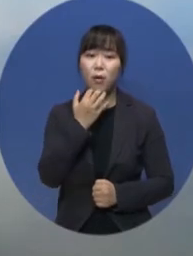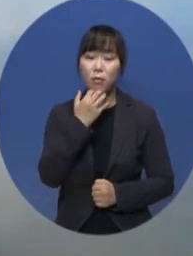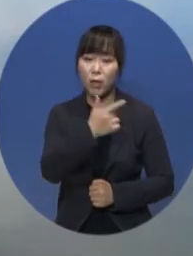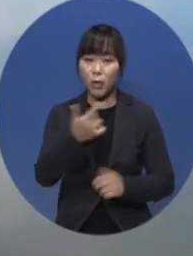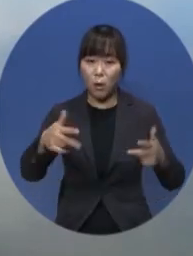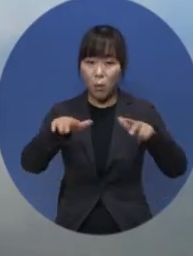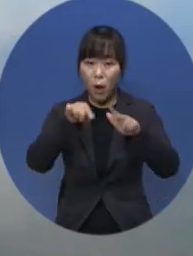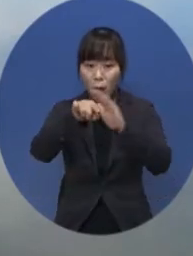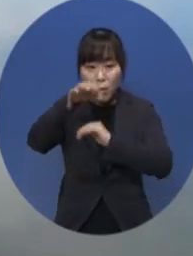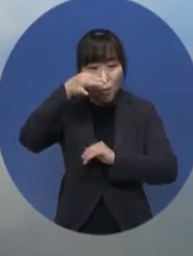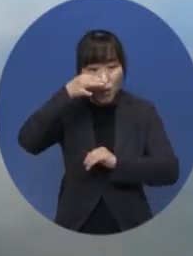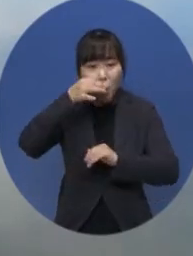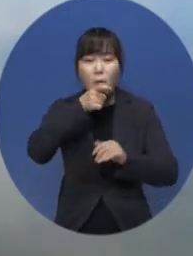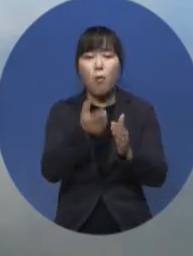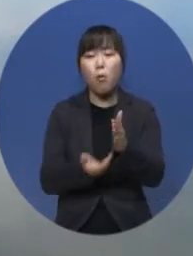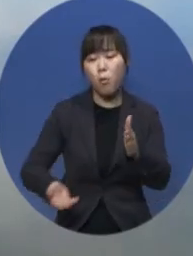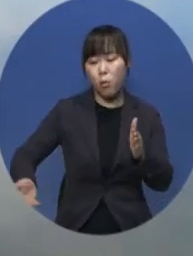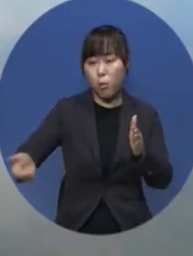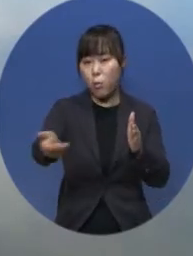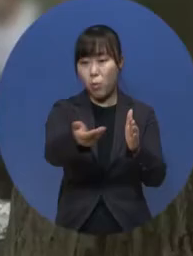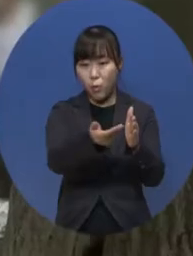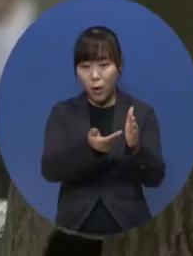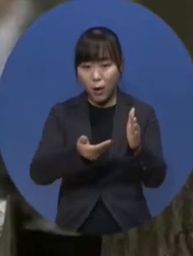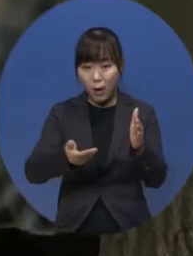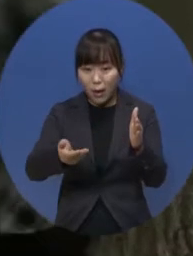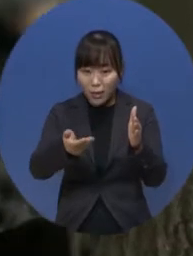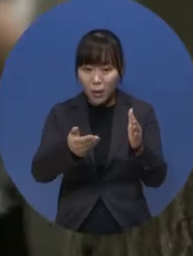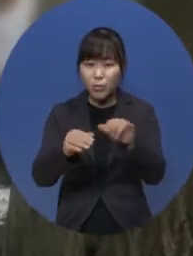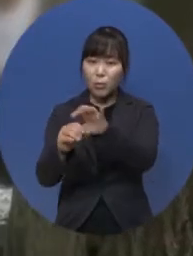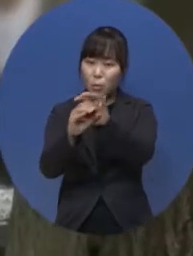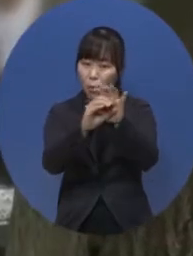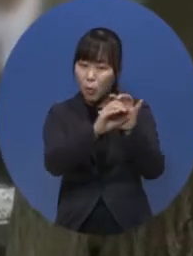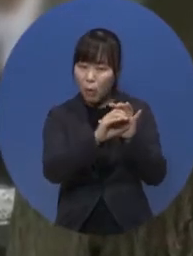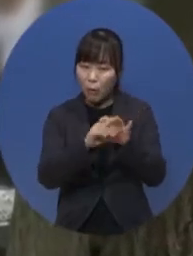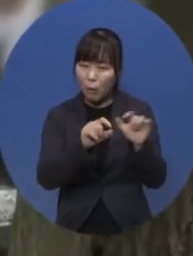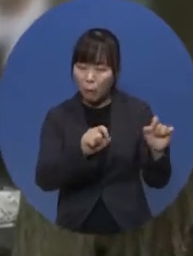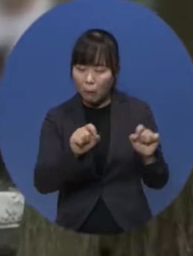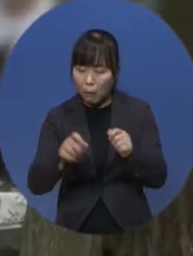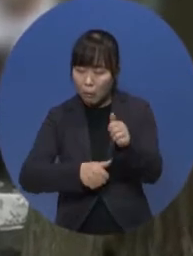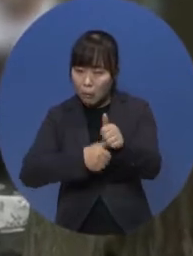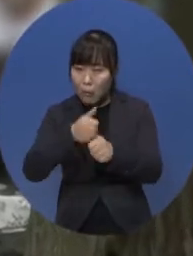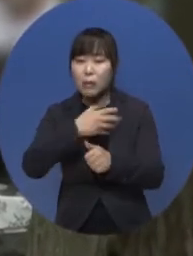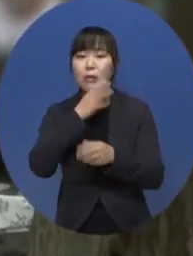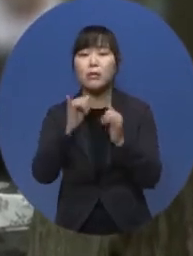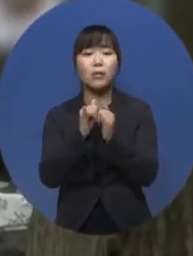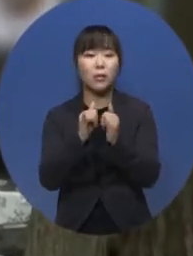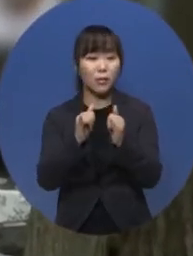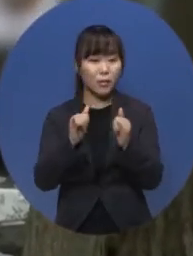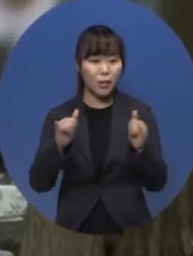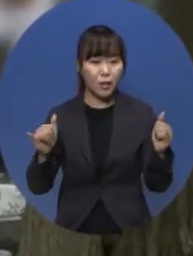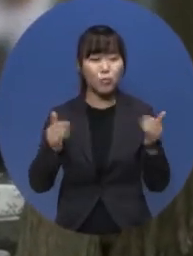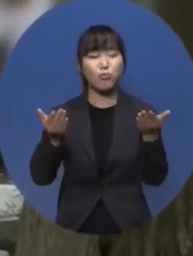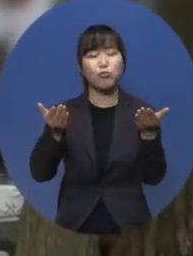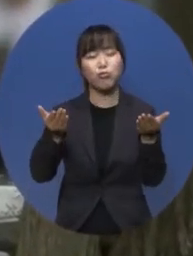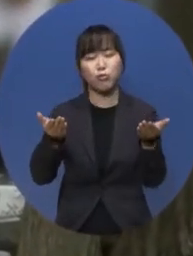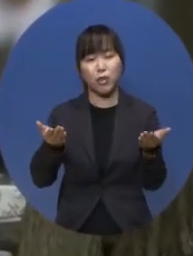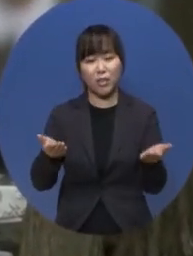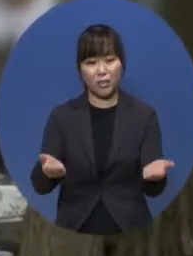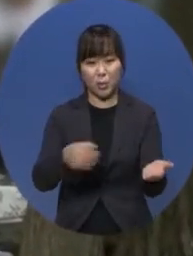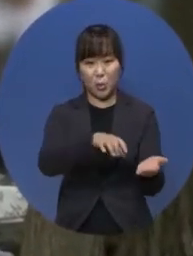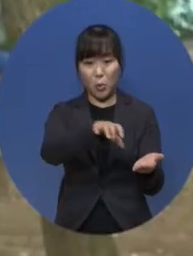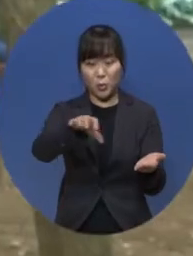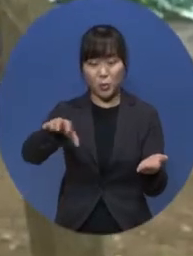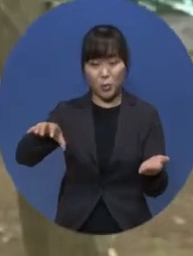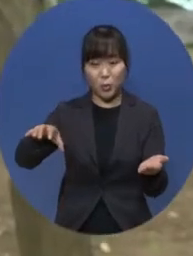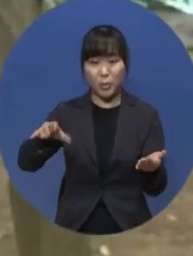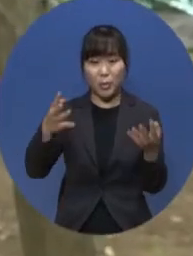서울대공원에 들어서면 호수 같은 저수지가 코로나 사태 장기화를 극복하는 어르신들의 휴식 공간으로